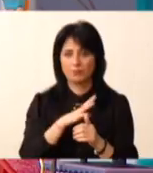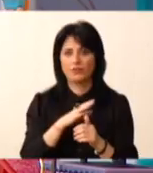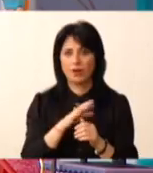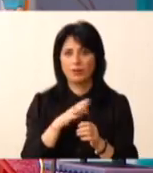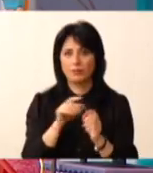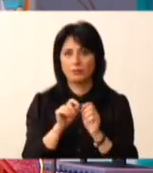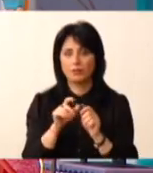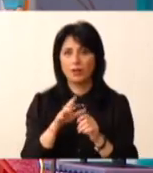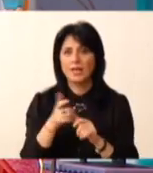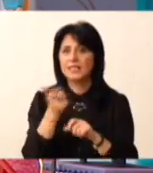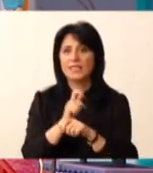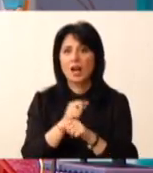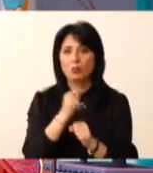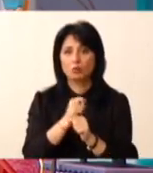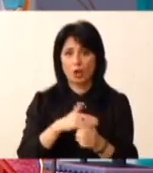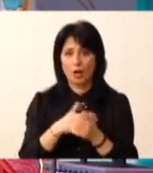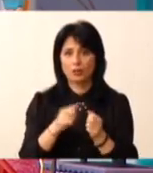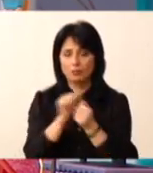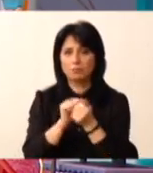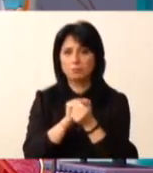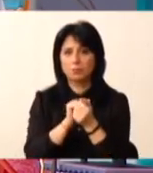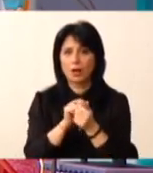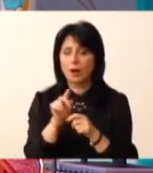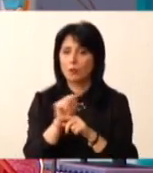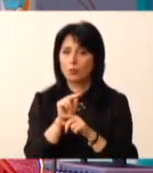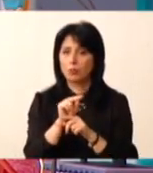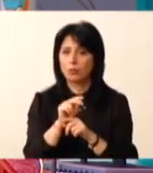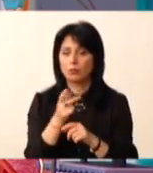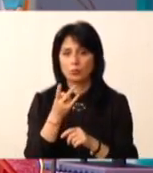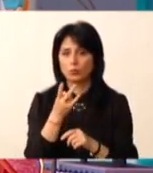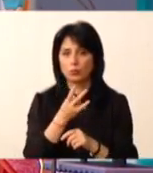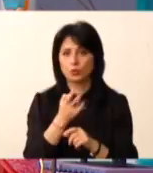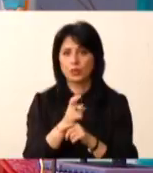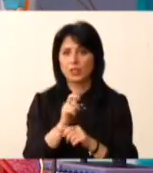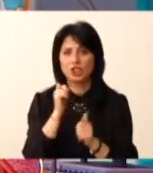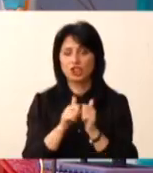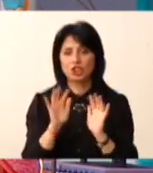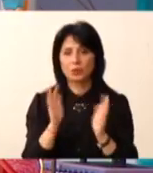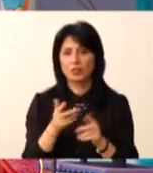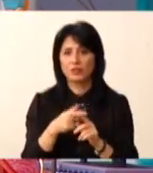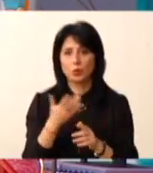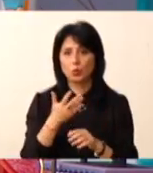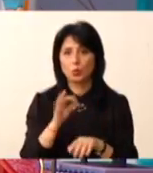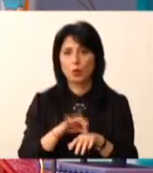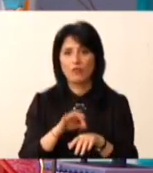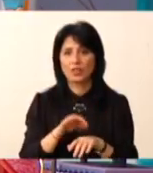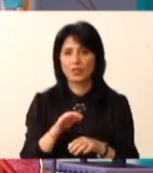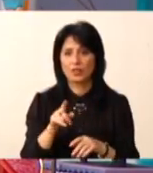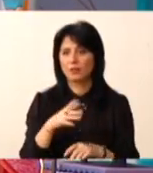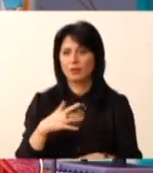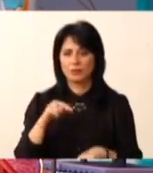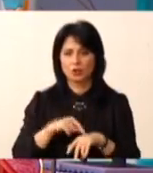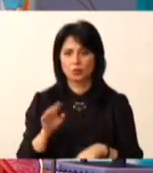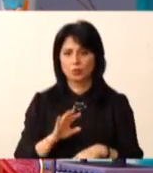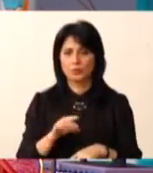სიტყვით. შესაბამისად, ამ შემთხვევაში მკურნალობა შედარებით უფრო დამზოგველია, შეიძლება ძალიან ხშირ შემთხვევაში, თუ პაციენტს არც არაფერი არ